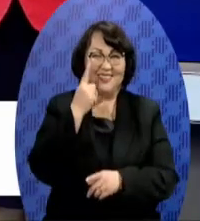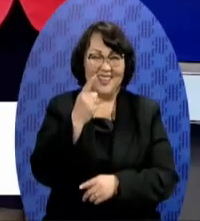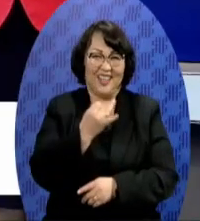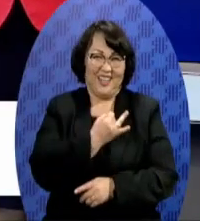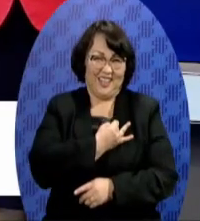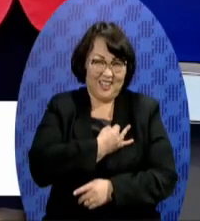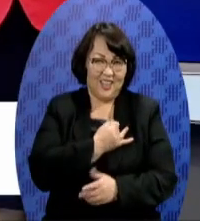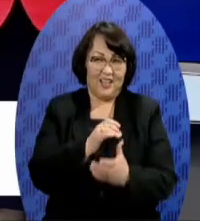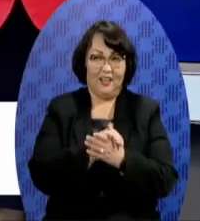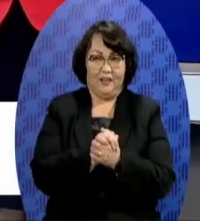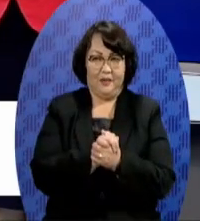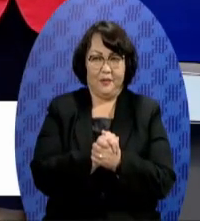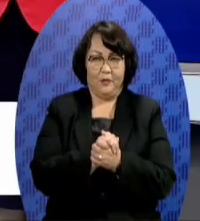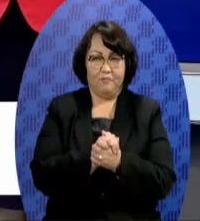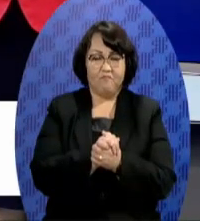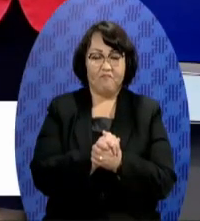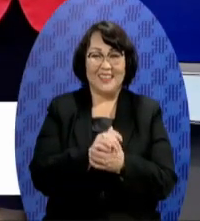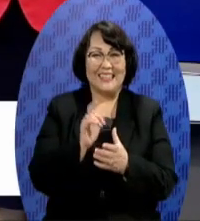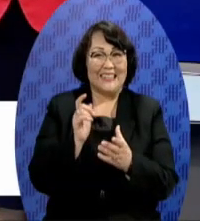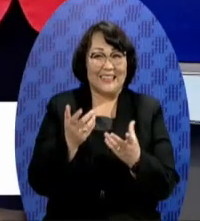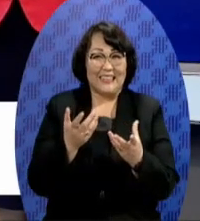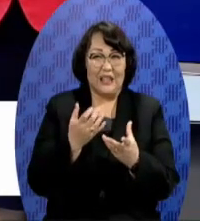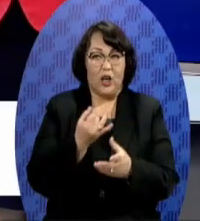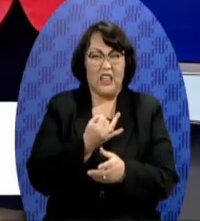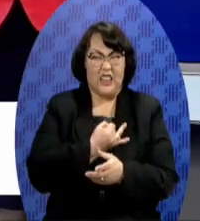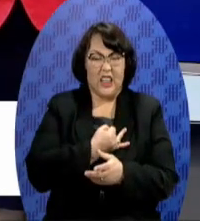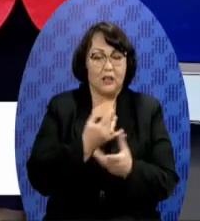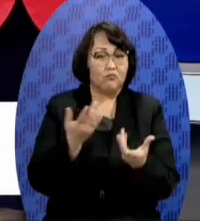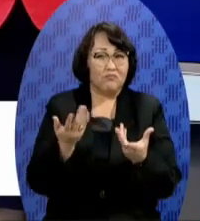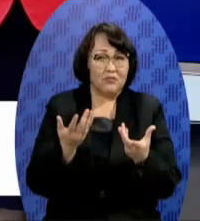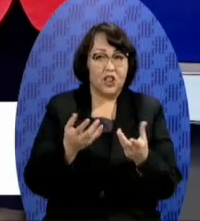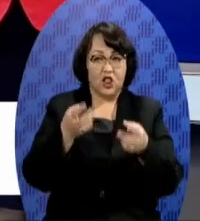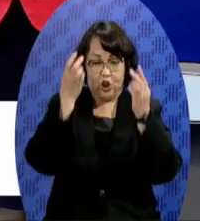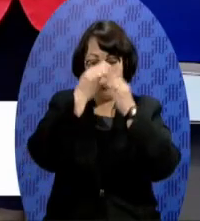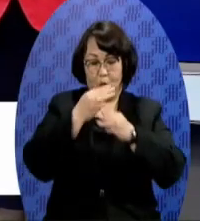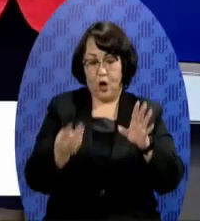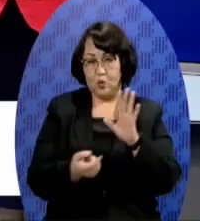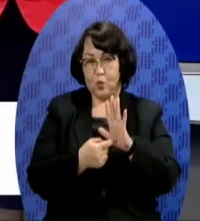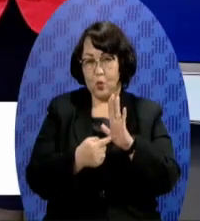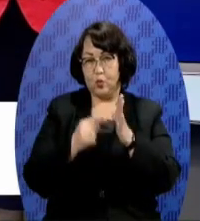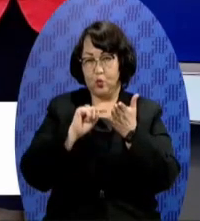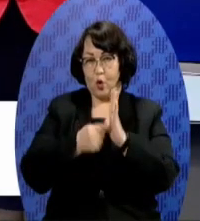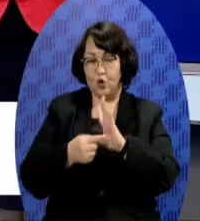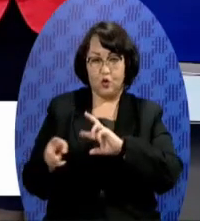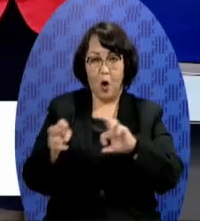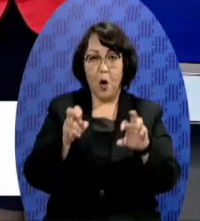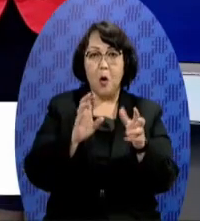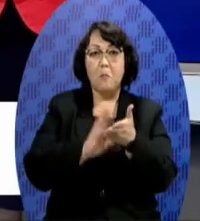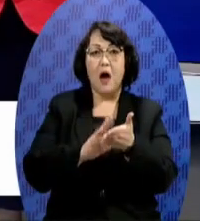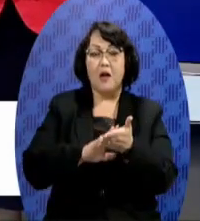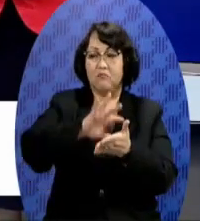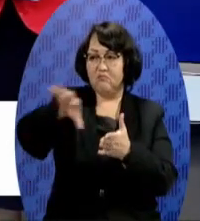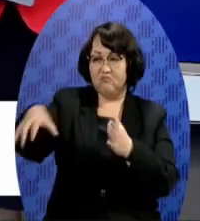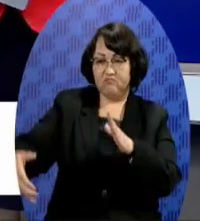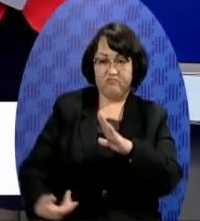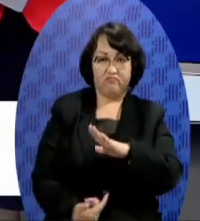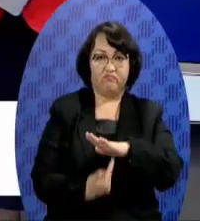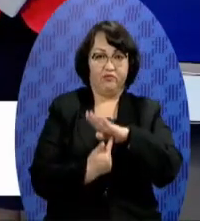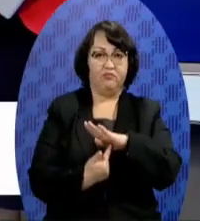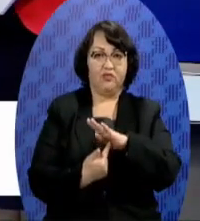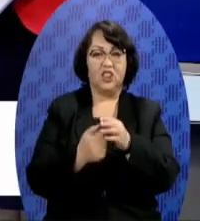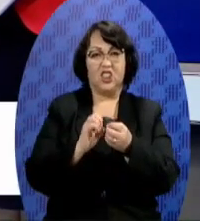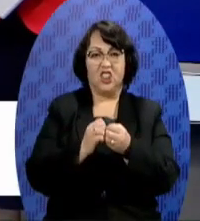тулд шинжлэх ухааны үндэслэлтэй судалгаа, тооцоо, бодит баримтанд үндэслэлсэн гэдгийг багш Долом хэлж байна. Ингээд